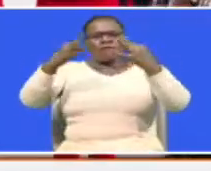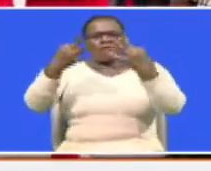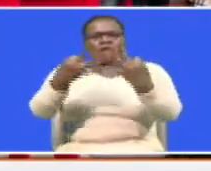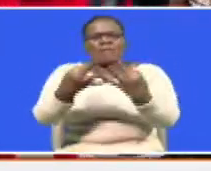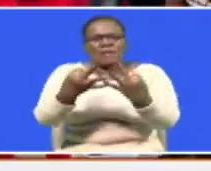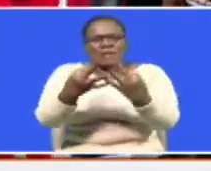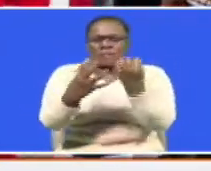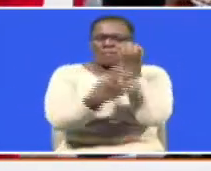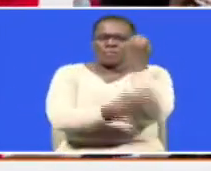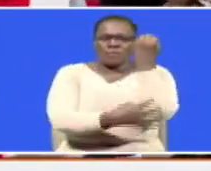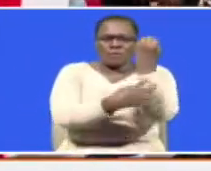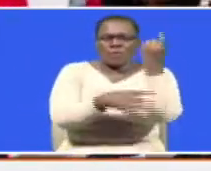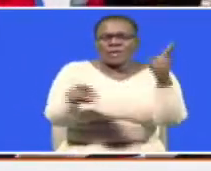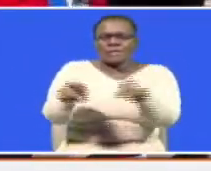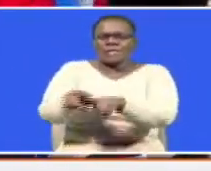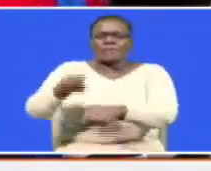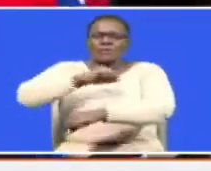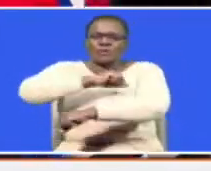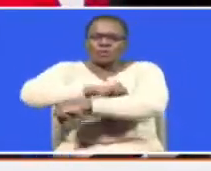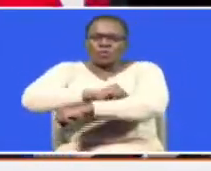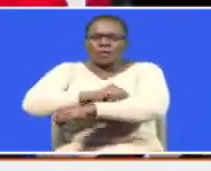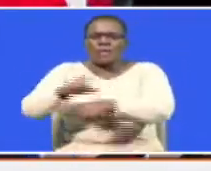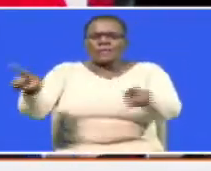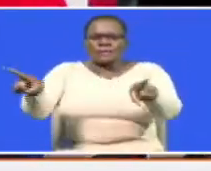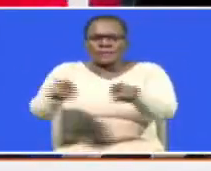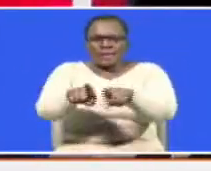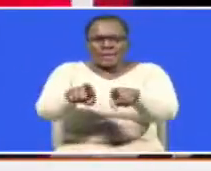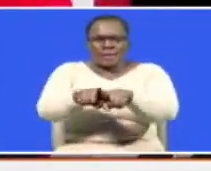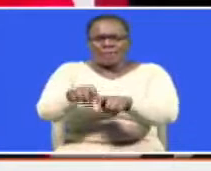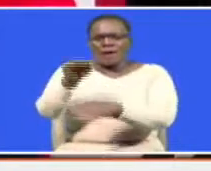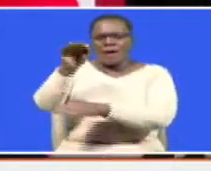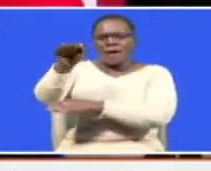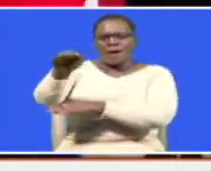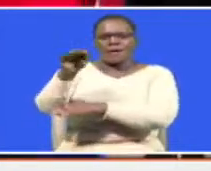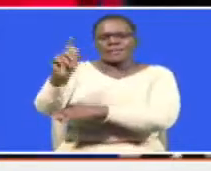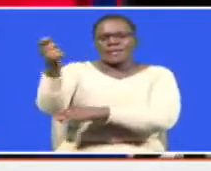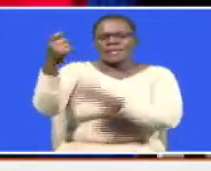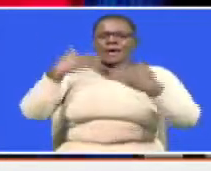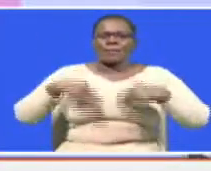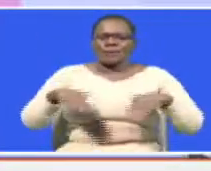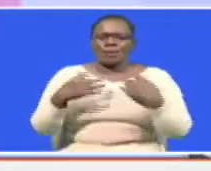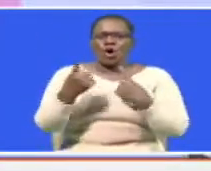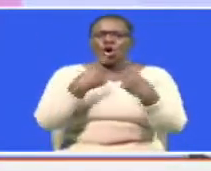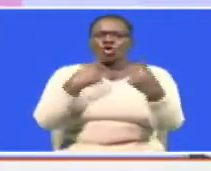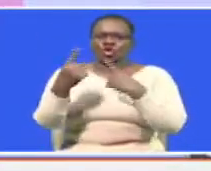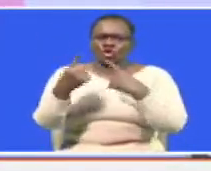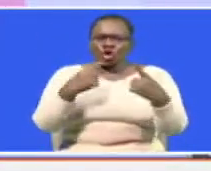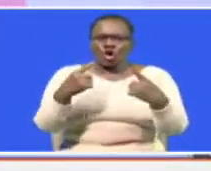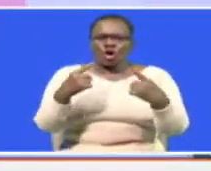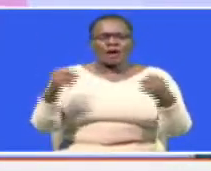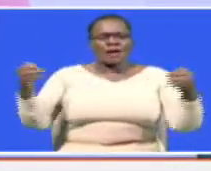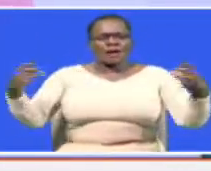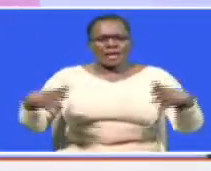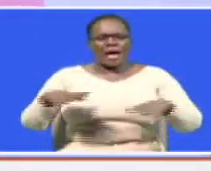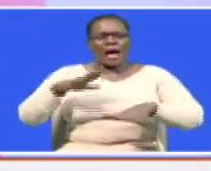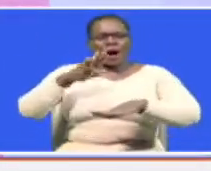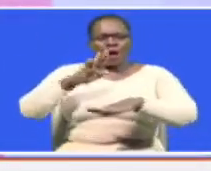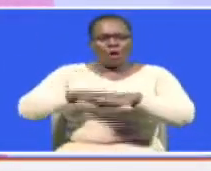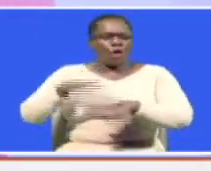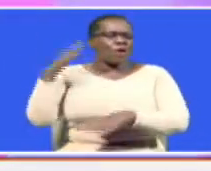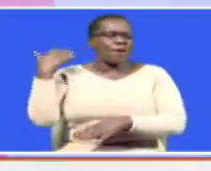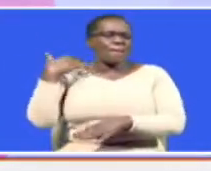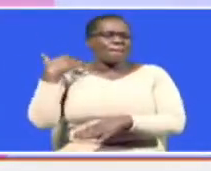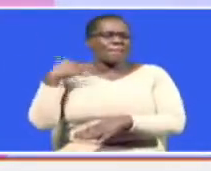ambazo hazijiwezi na hata mashuleni. Kando na hayo, wito umetolewa kwa Wakenya kuzungumzia kwa uwazi masuala ya hedhi